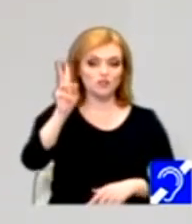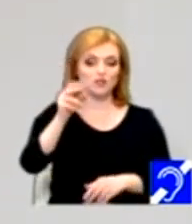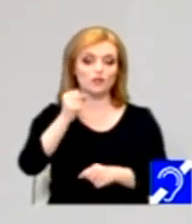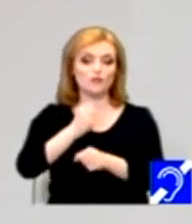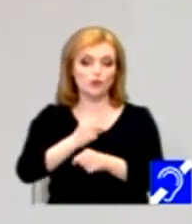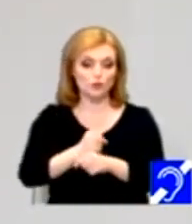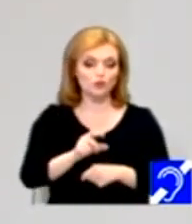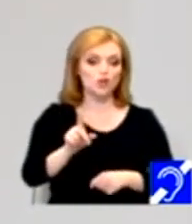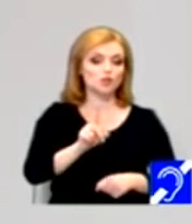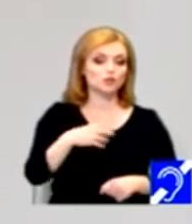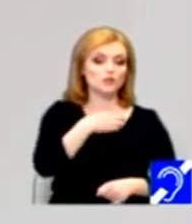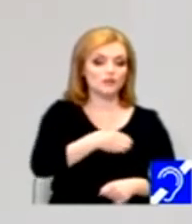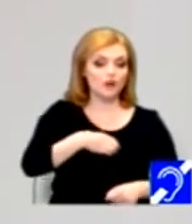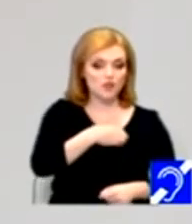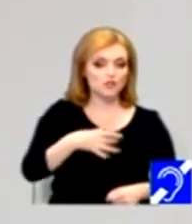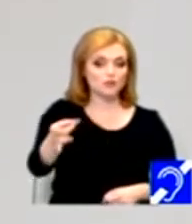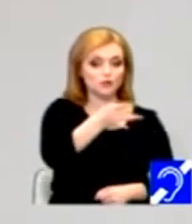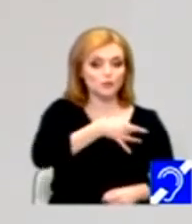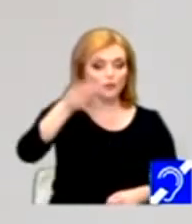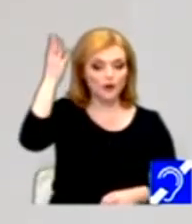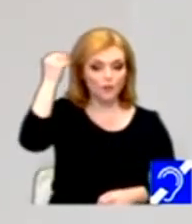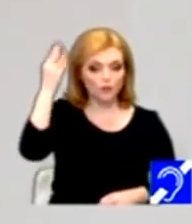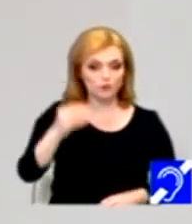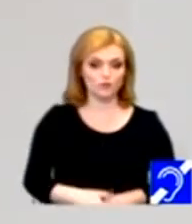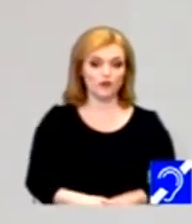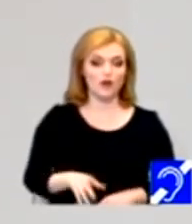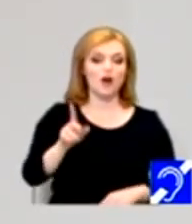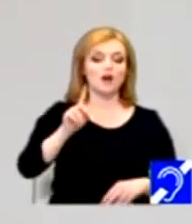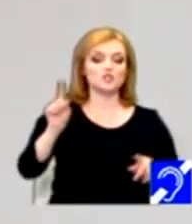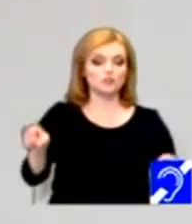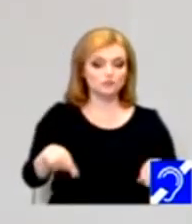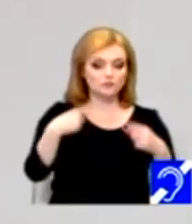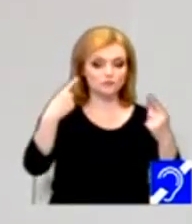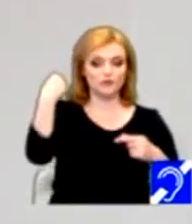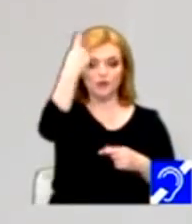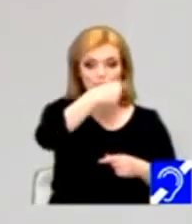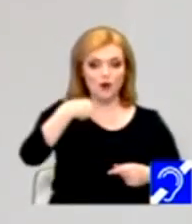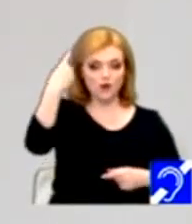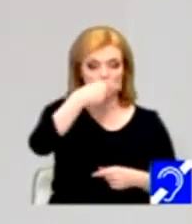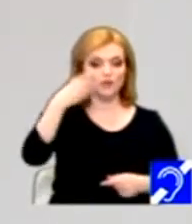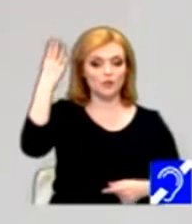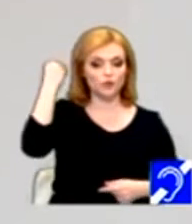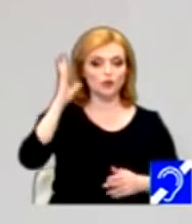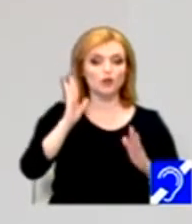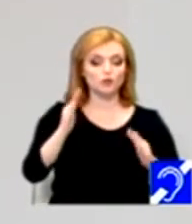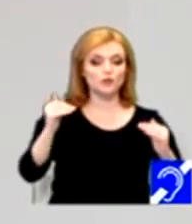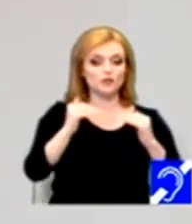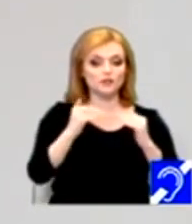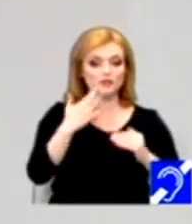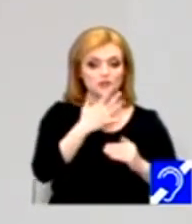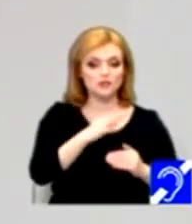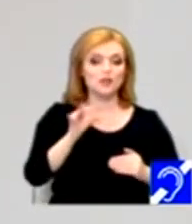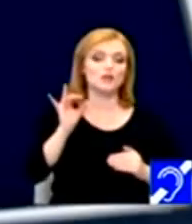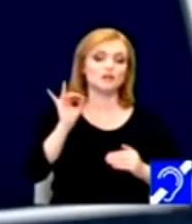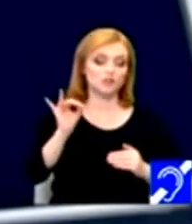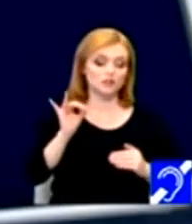lucruri importante pentru Moldova, pentru cei care au promovat imaginea Republicii Moldova, nu doar la nivel național, dar mult peste